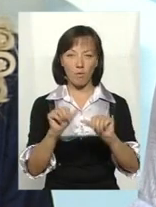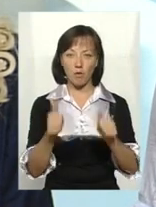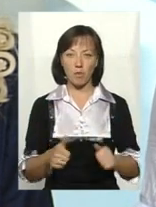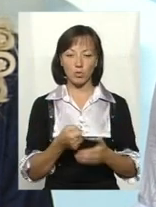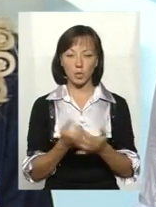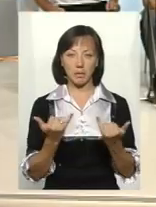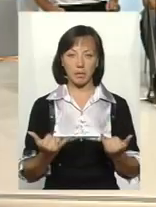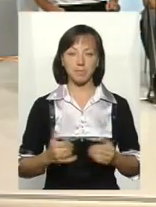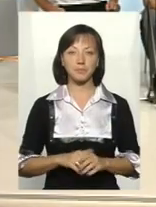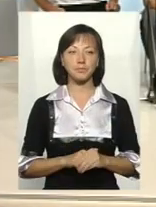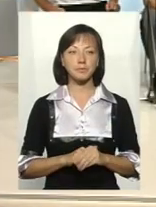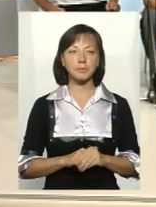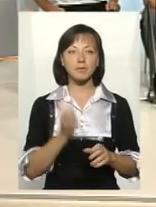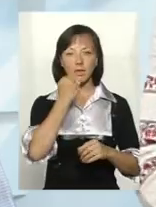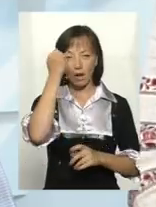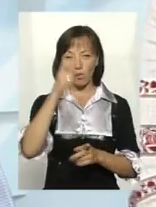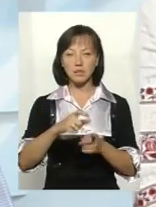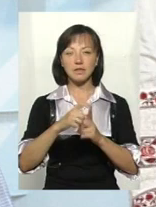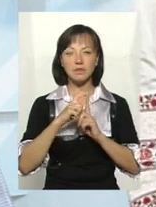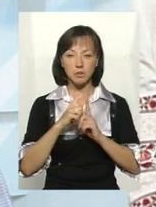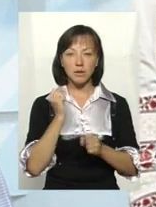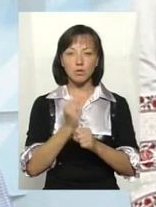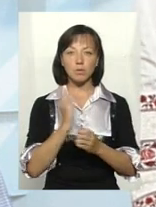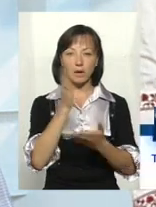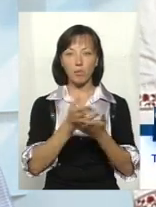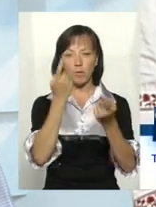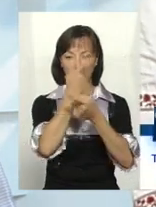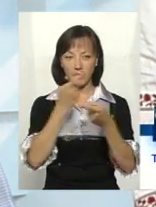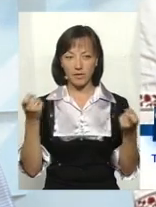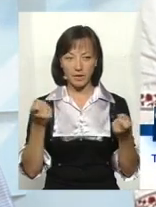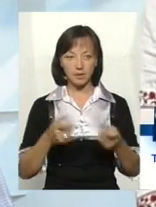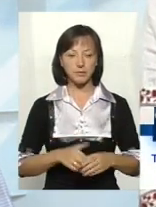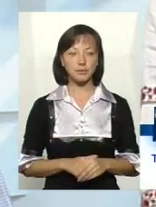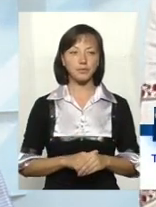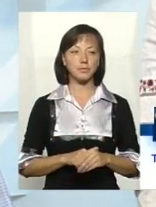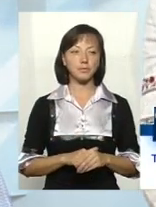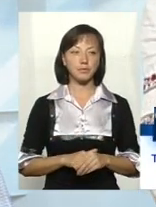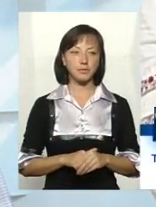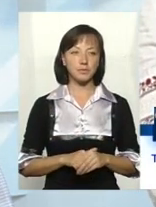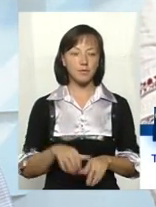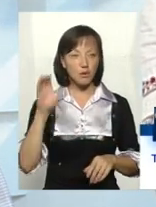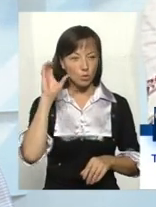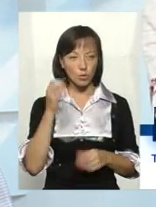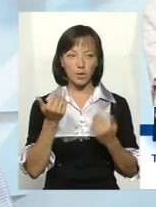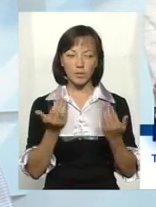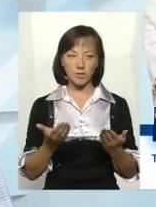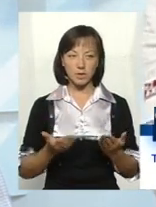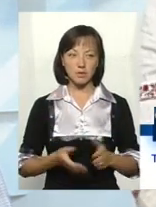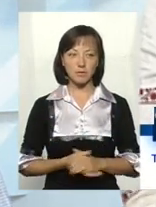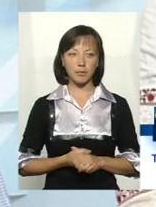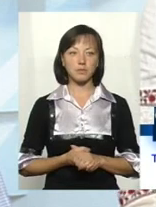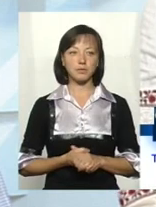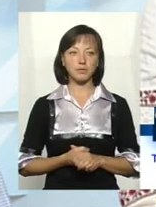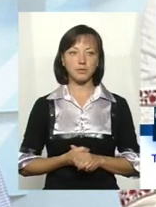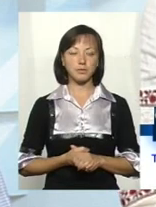було дотепер. Дякую за відповідь. Нагадаю, що ми працюємо в прямому ефірі 61 90 60. Слухаємо додзвонювача.